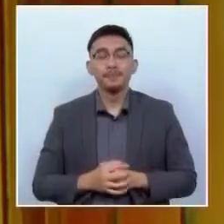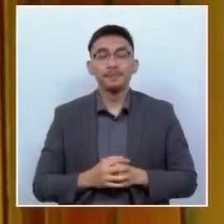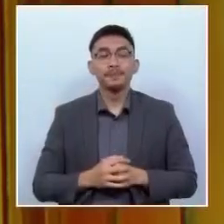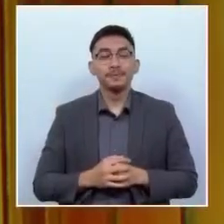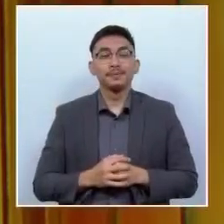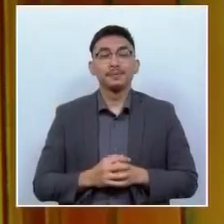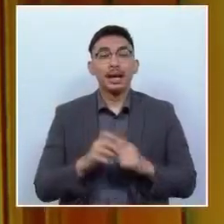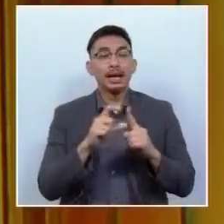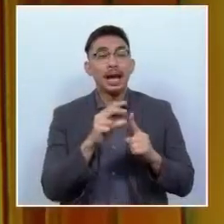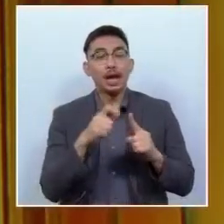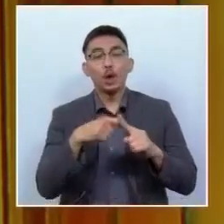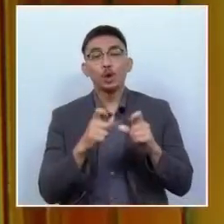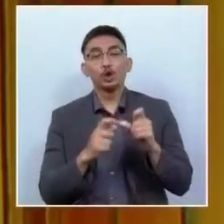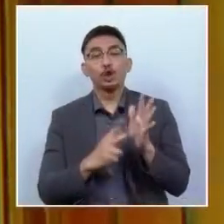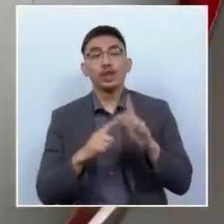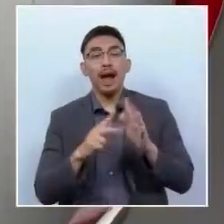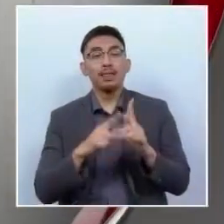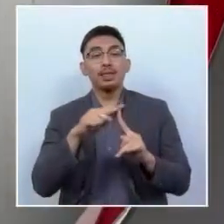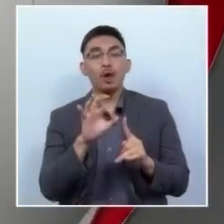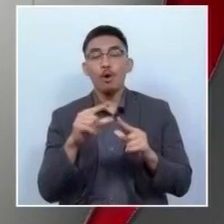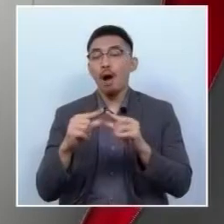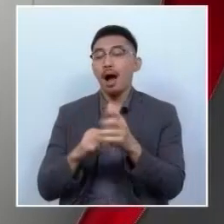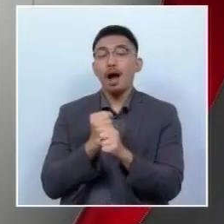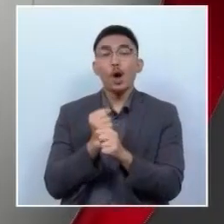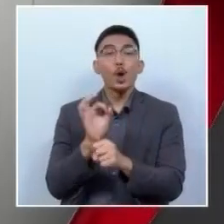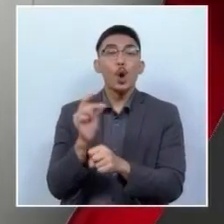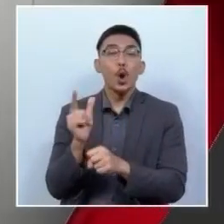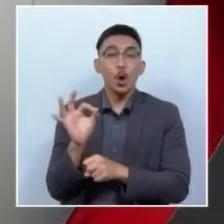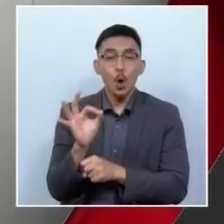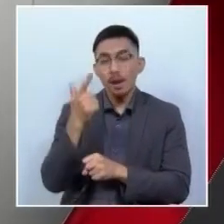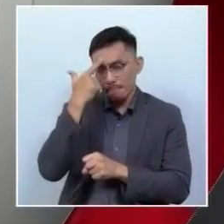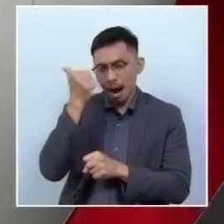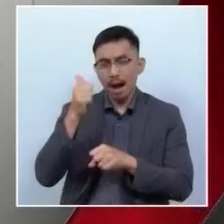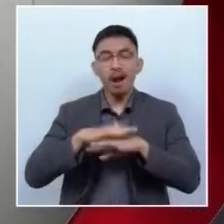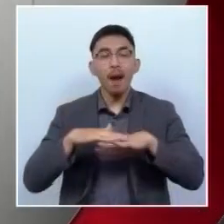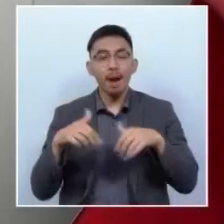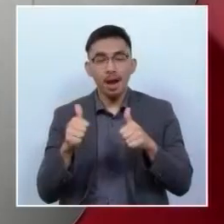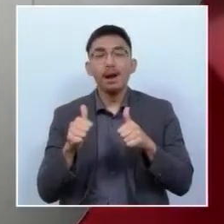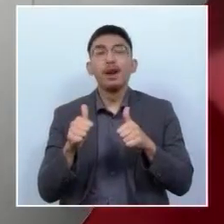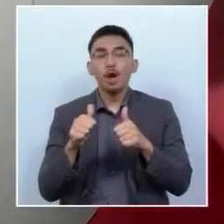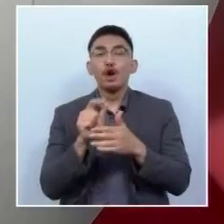Dr. Kusnanto Anggoro, pakar keamanan Universitas Pertahanan.